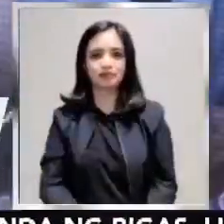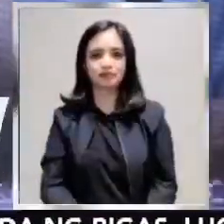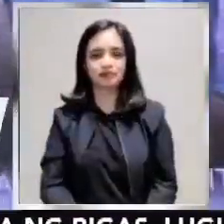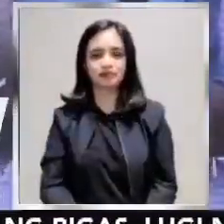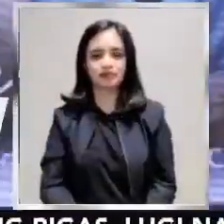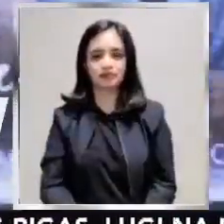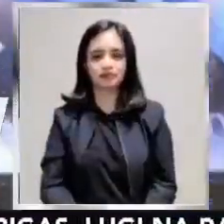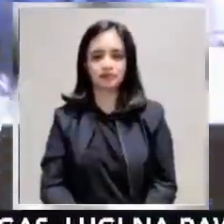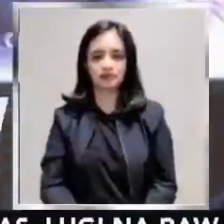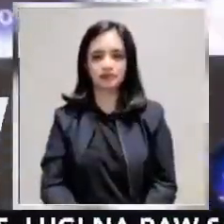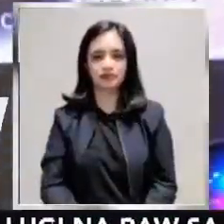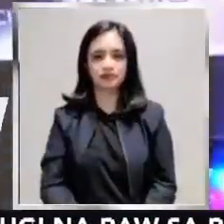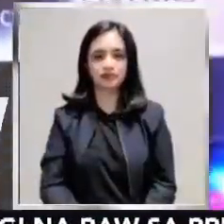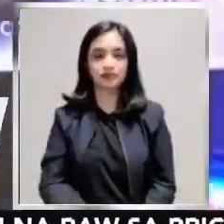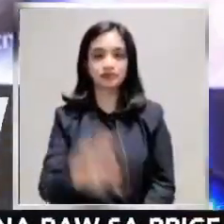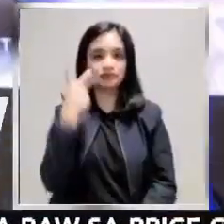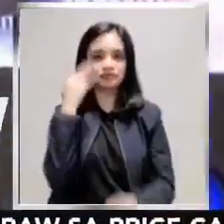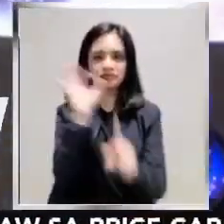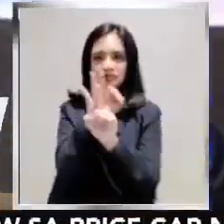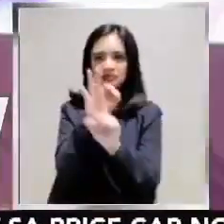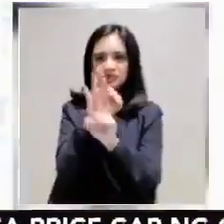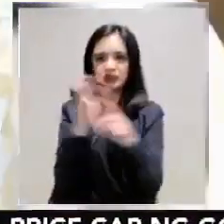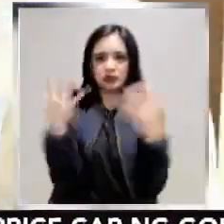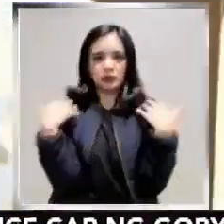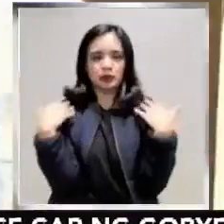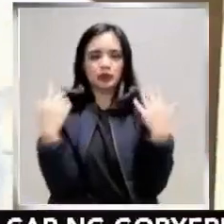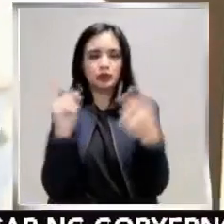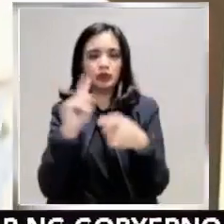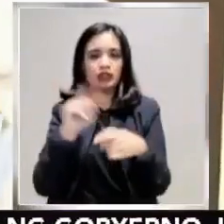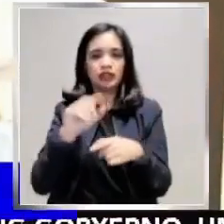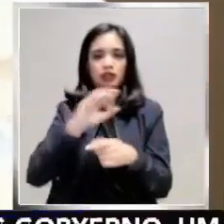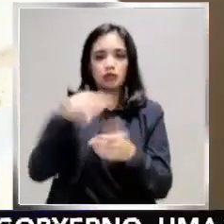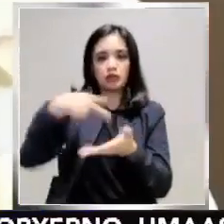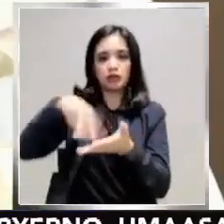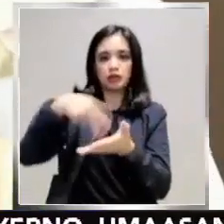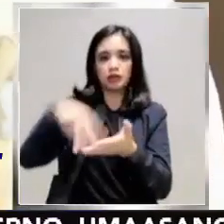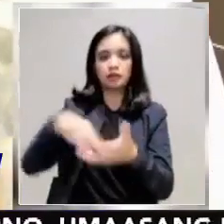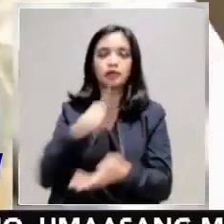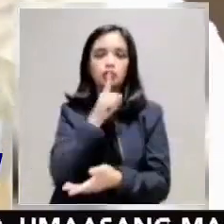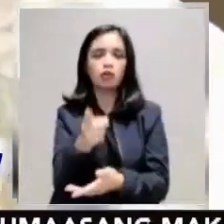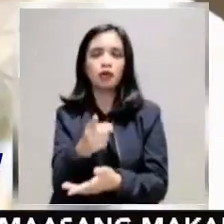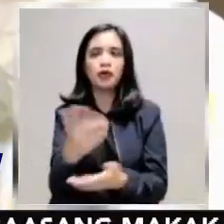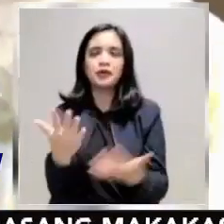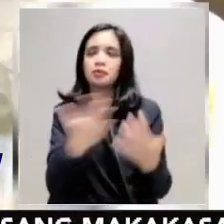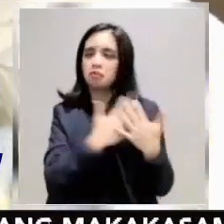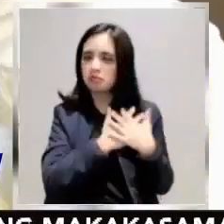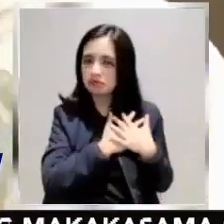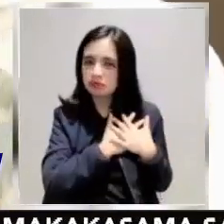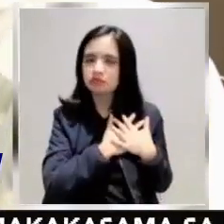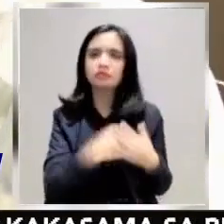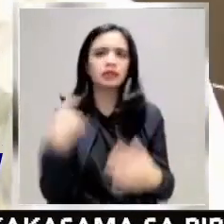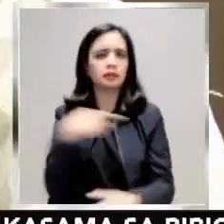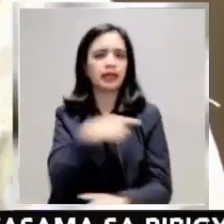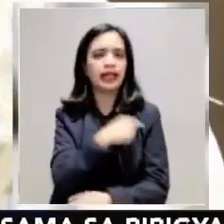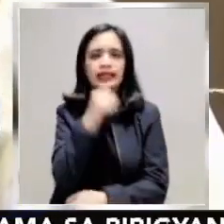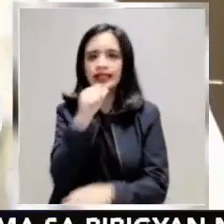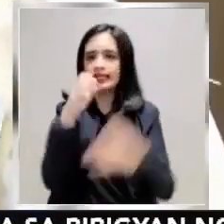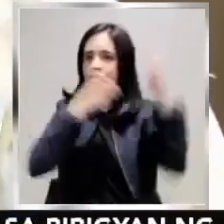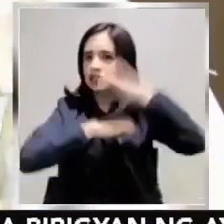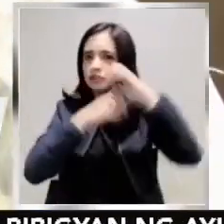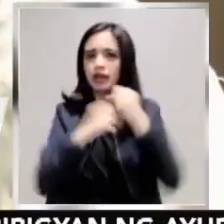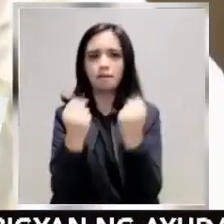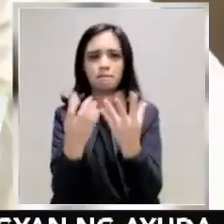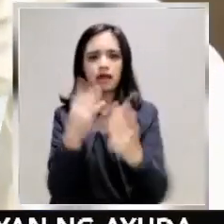Pilian ng fans sa dance moves ni Rogen Cruz. Nakakataba talaga ng puso. Hindi namin in-expect na gayto kadaming tao ang makikisama sa